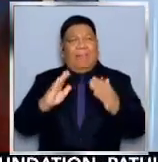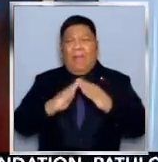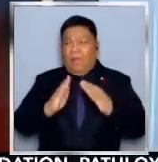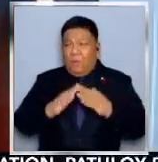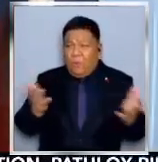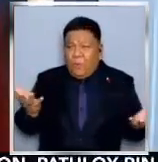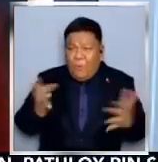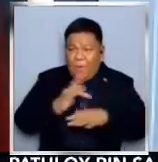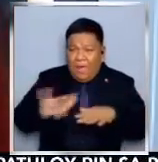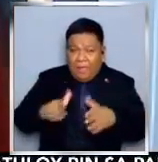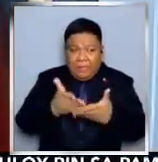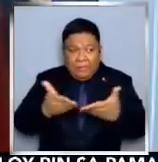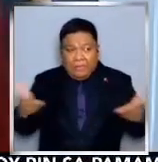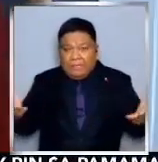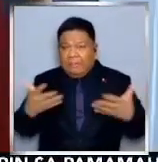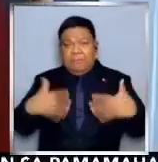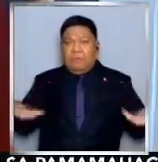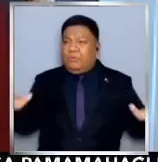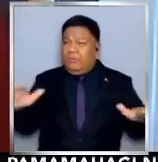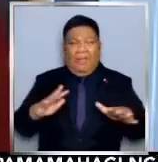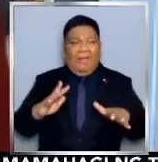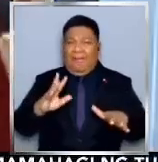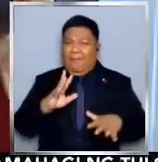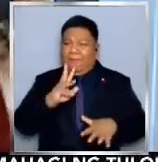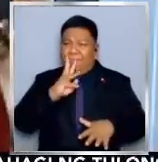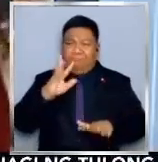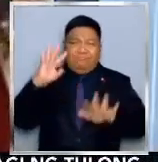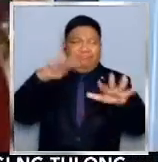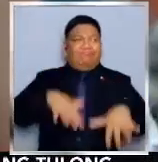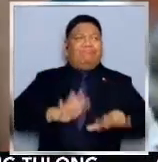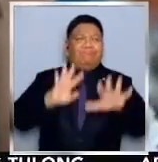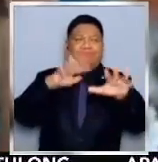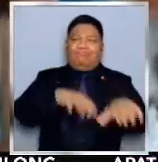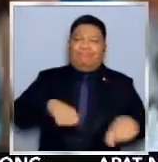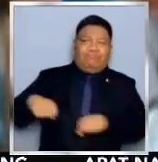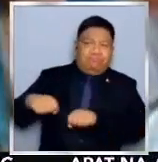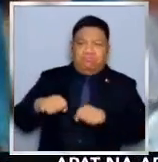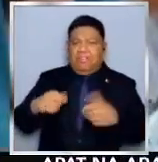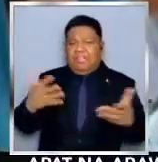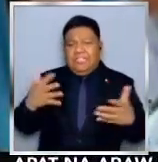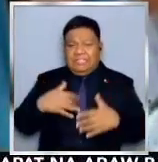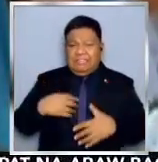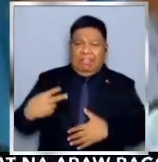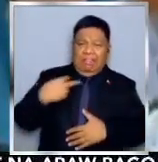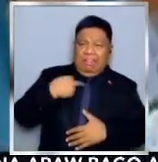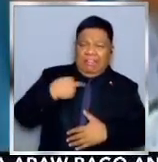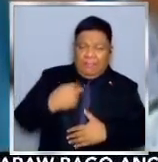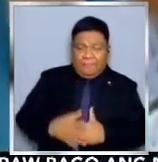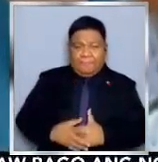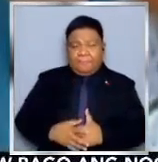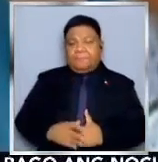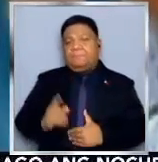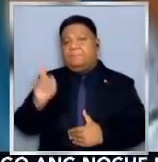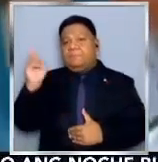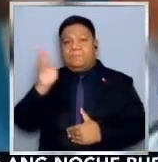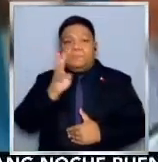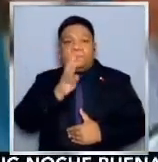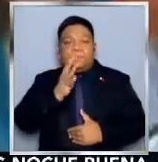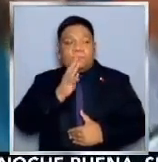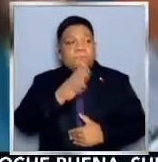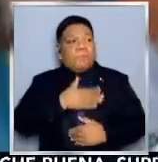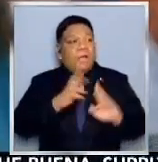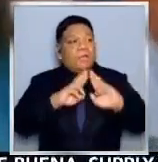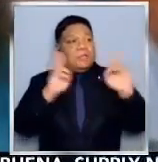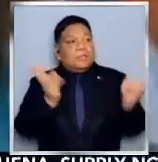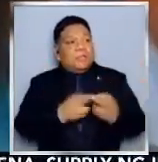sa baybay, hindi na pa namin nahukay. Yung mga kamag-anak ko dyan sa Pampanga, huwag kayong mag-alala at kami ligtas, kaso lang